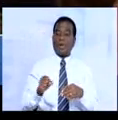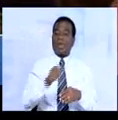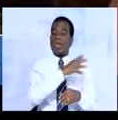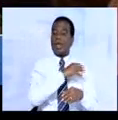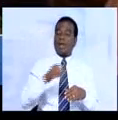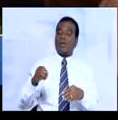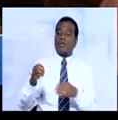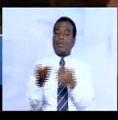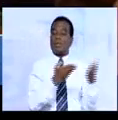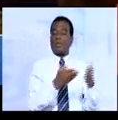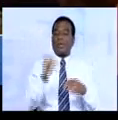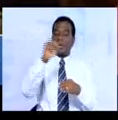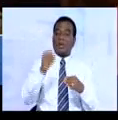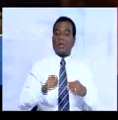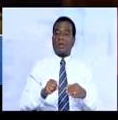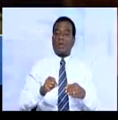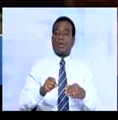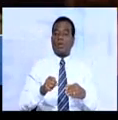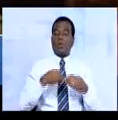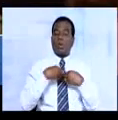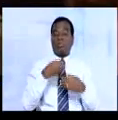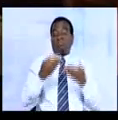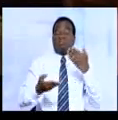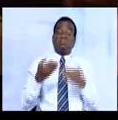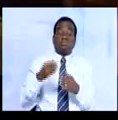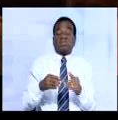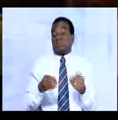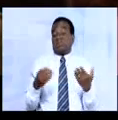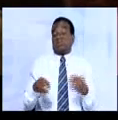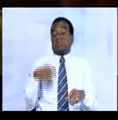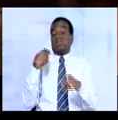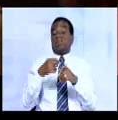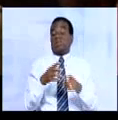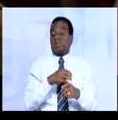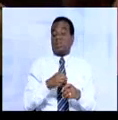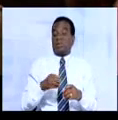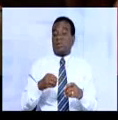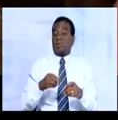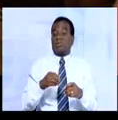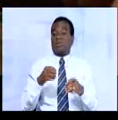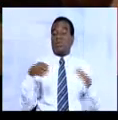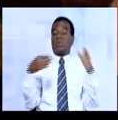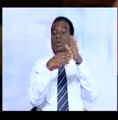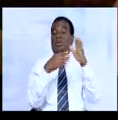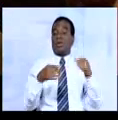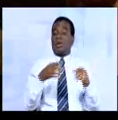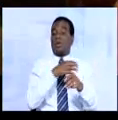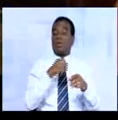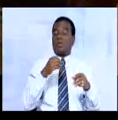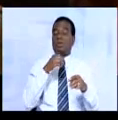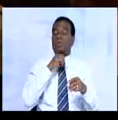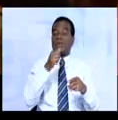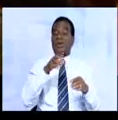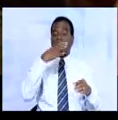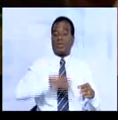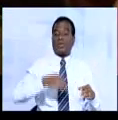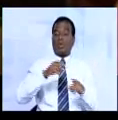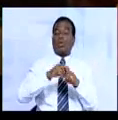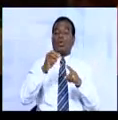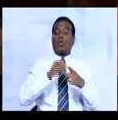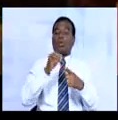solutions et ces solutions ont peut-être des effets inattendus sur le terrain, contraires ou non souhaitables, ou